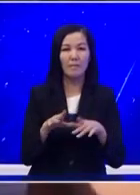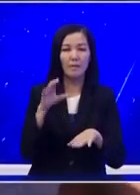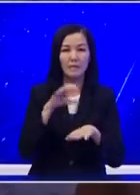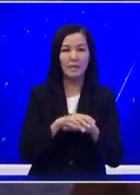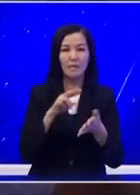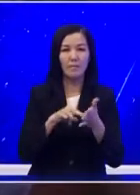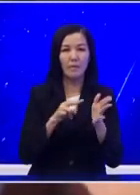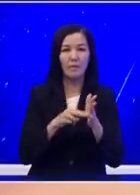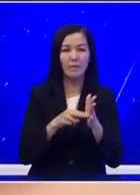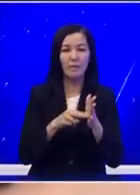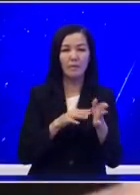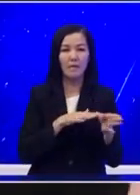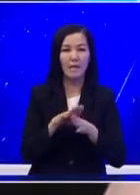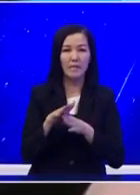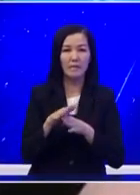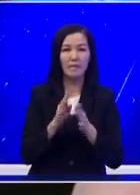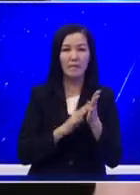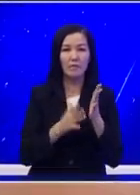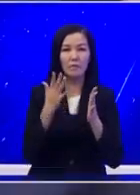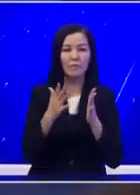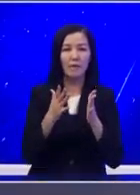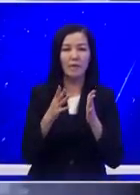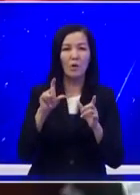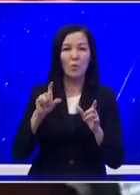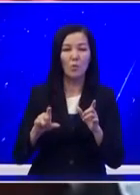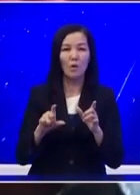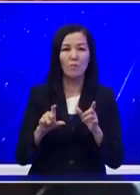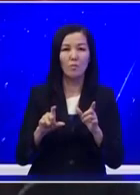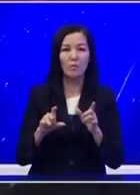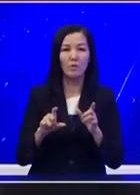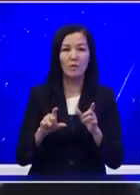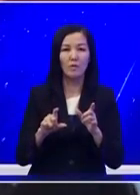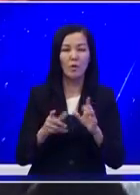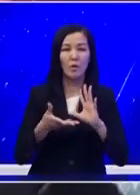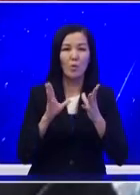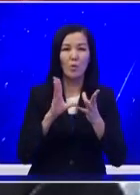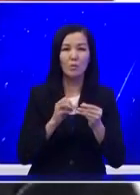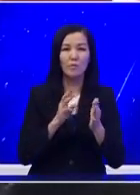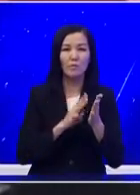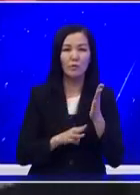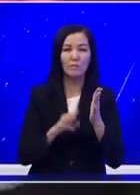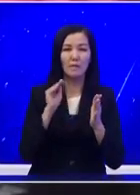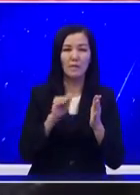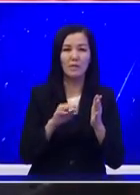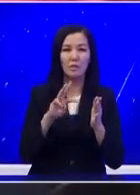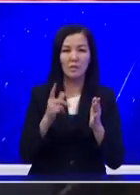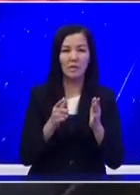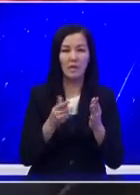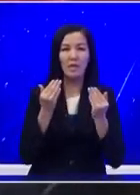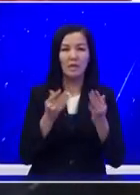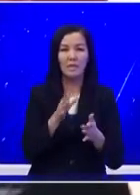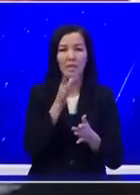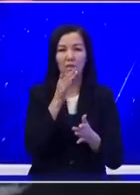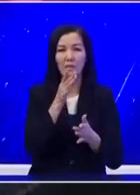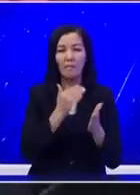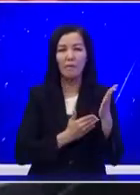задержанный планировал незаконно реализовать 95 упаковок аскорбиновой кислоты на общую сумму 80 тысяч тенге. В настоящее время